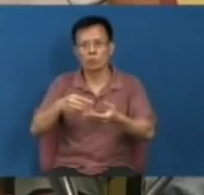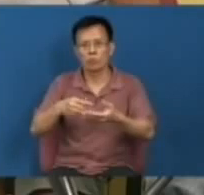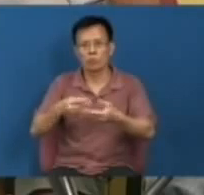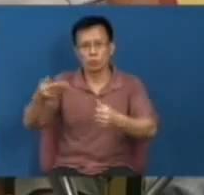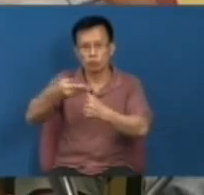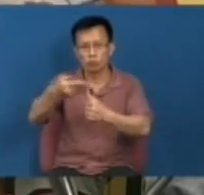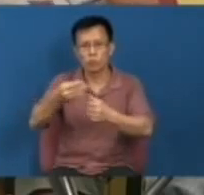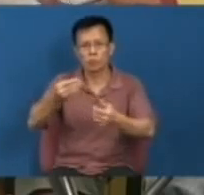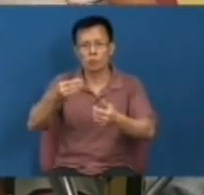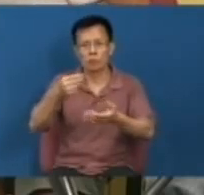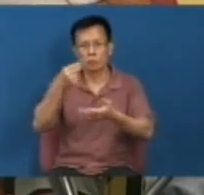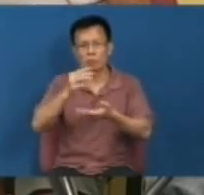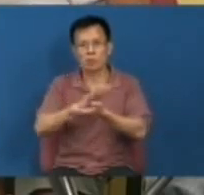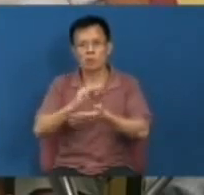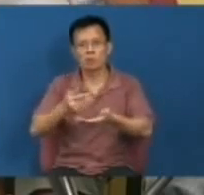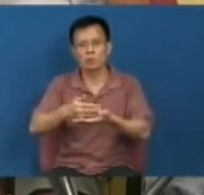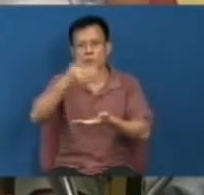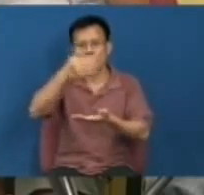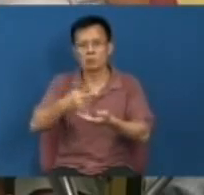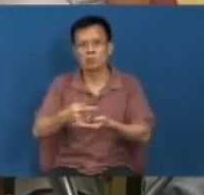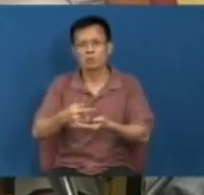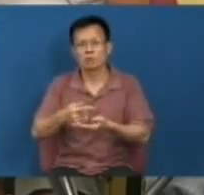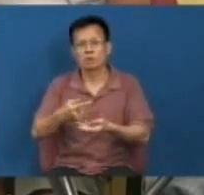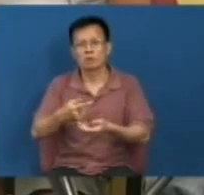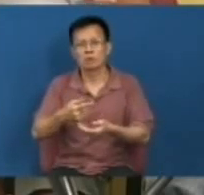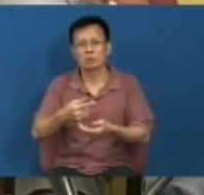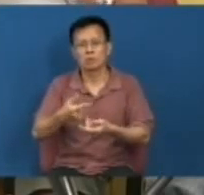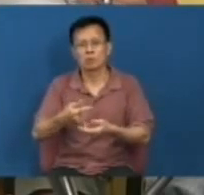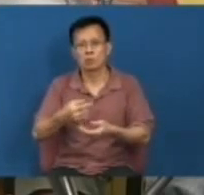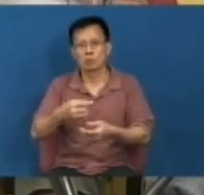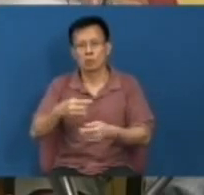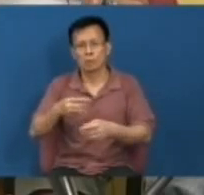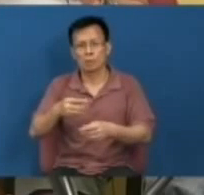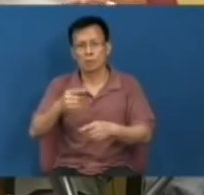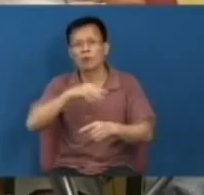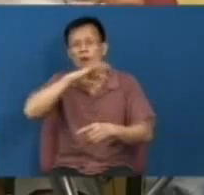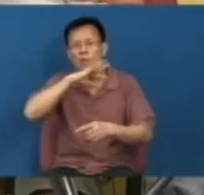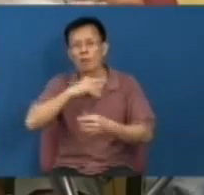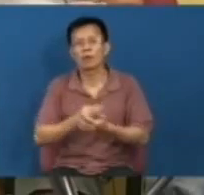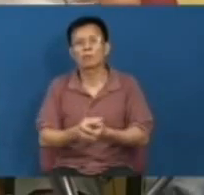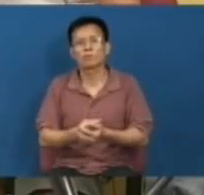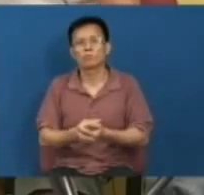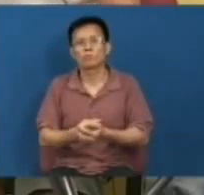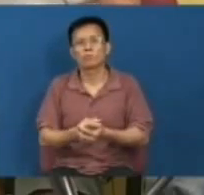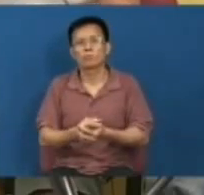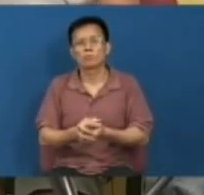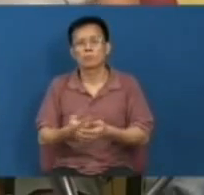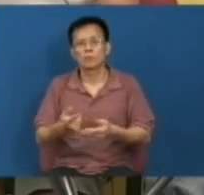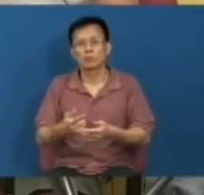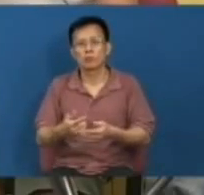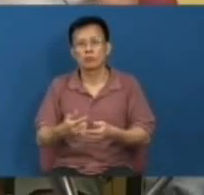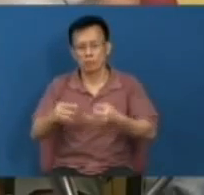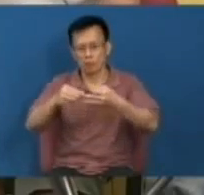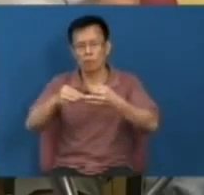哋，其實佢就做唔到嘅。佢每次買佢張振遠好識講大